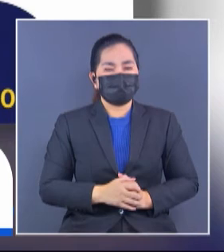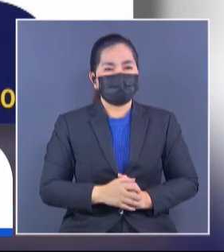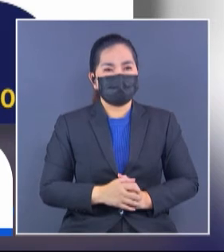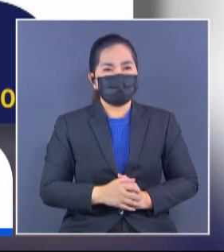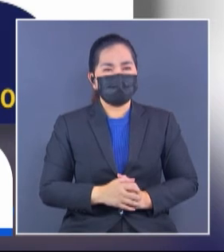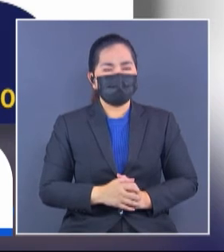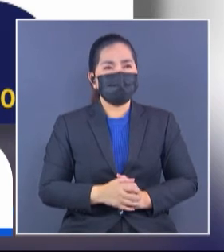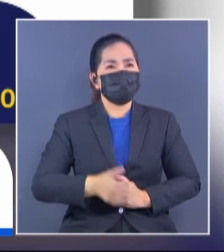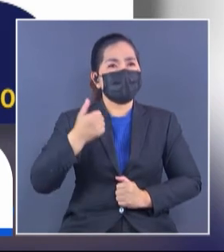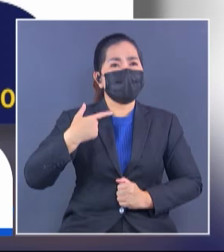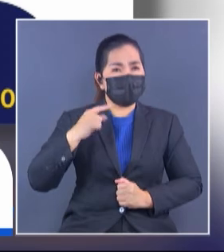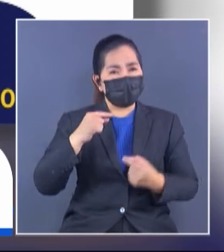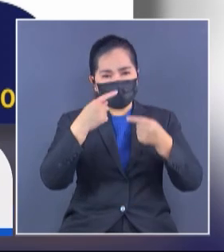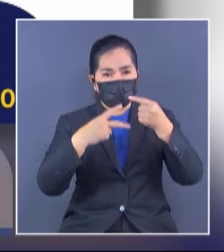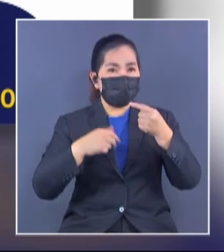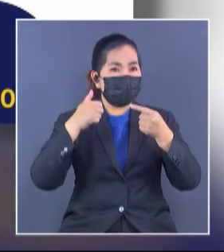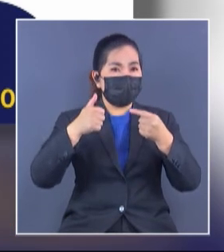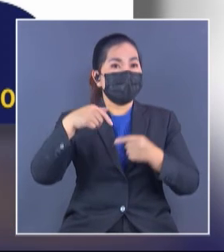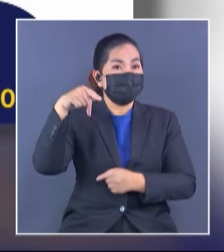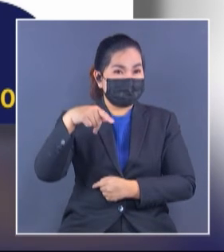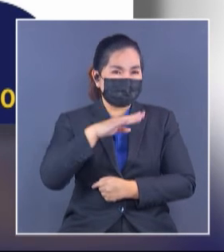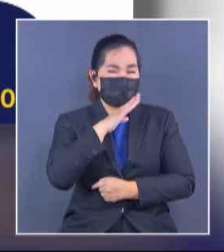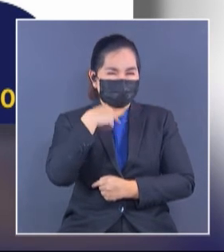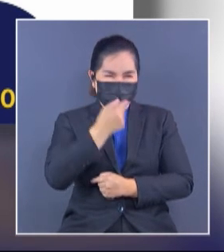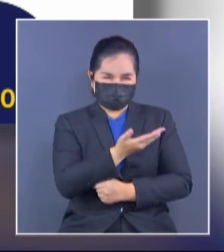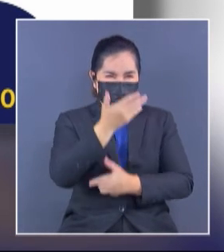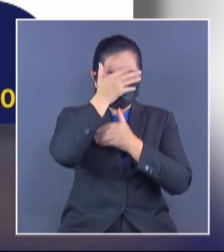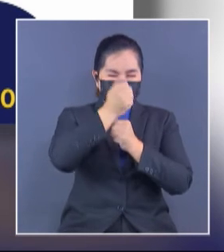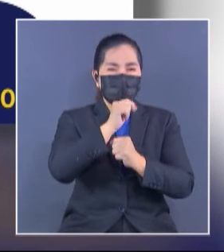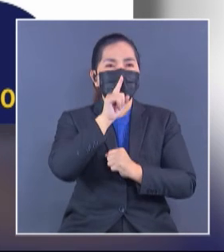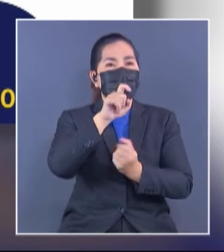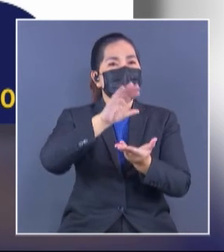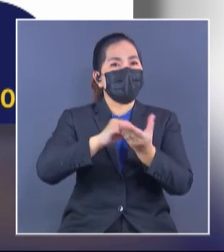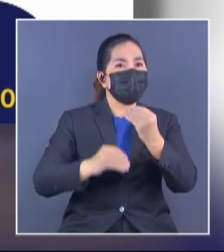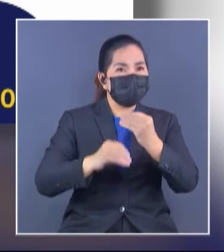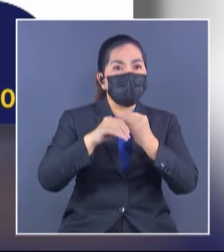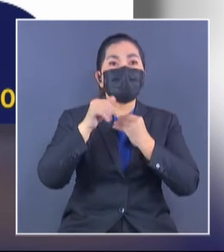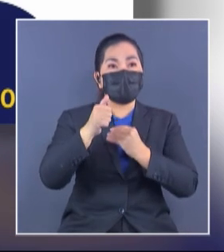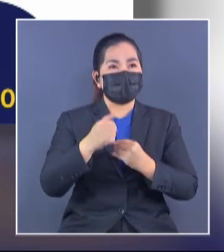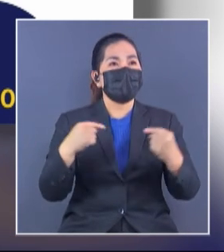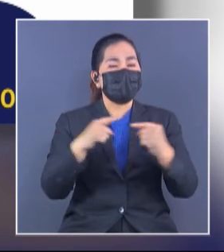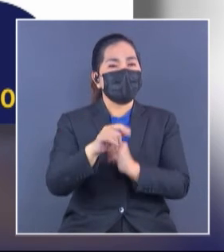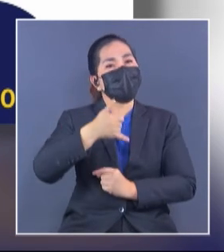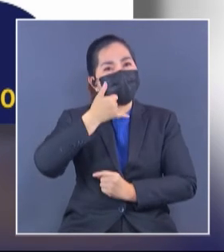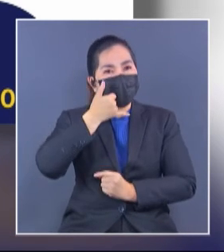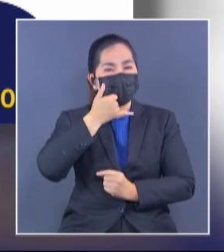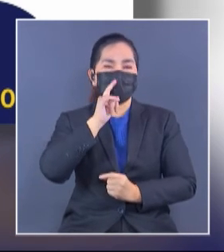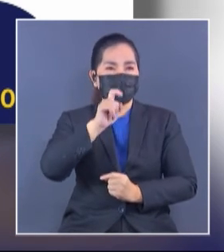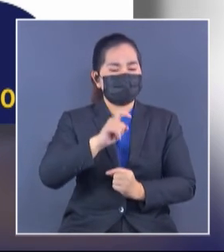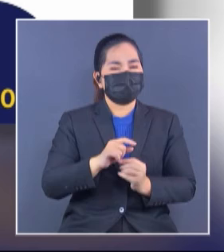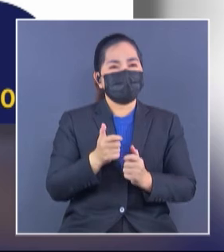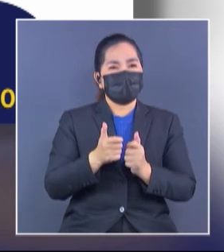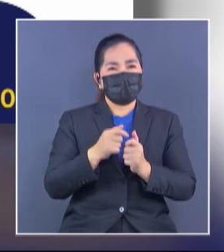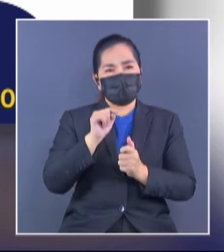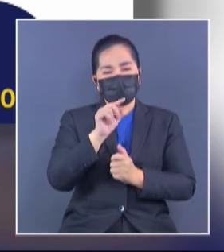ครับโอโห้มีแต่ได้กับได้พิเศษจริงๆลูกค้าท่านใดที่สนใจครับสามารถสอบถามรายละเอียดเพิ่มเติมได้นะครับที่ Call Centerของแบรนด์ครับ